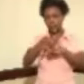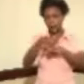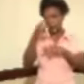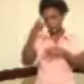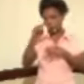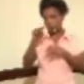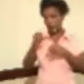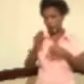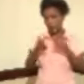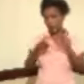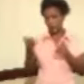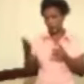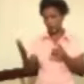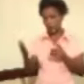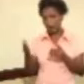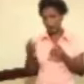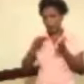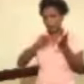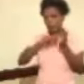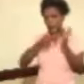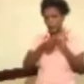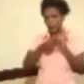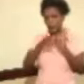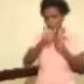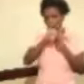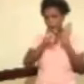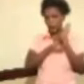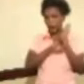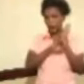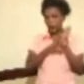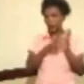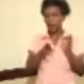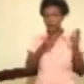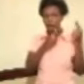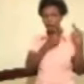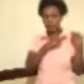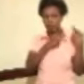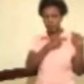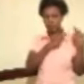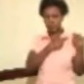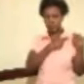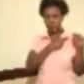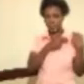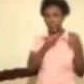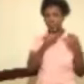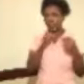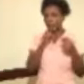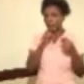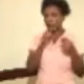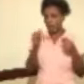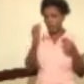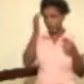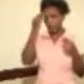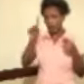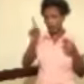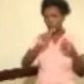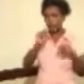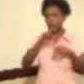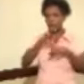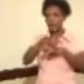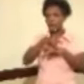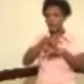privé. Cela dit, l'État, malheureusement, responsable du cadastre, l'État pas même connaît qui côté le